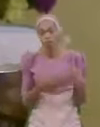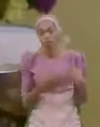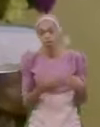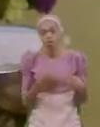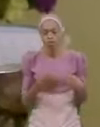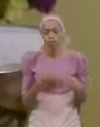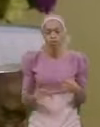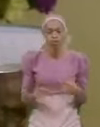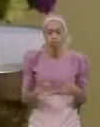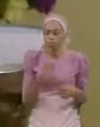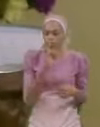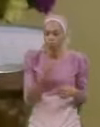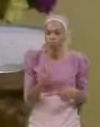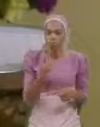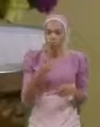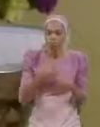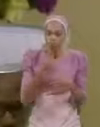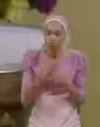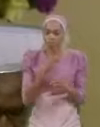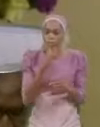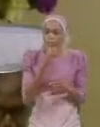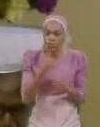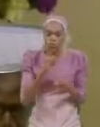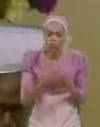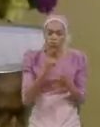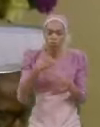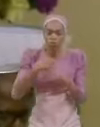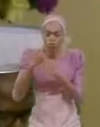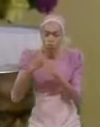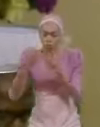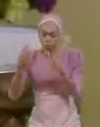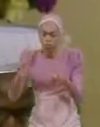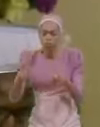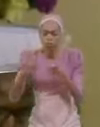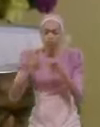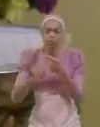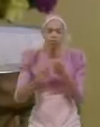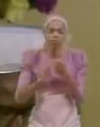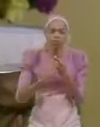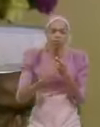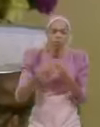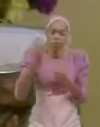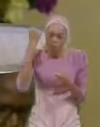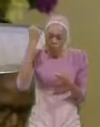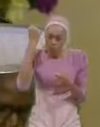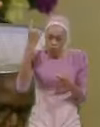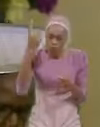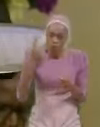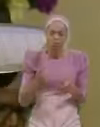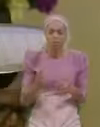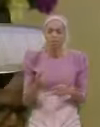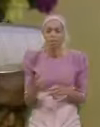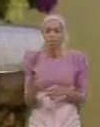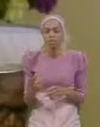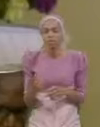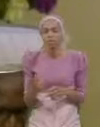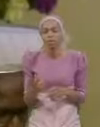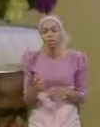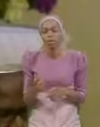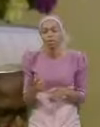devez veiller à conduire la personne à une profonde conviction à plus d'engagement après d'avoir répondu à la question de la